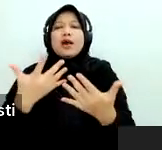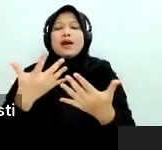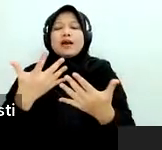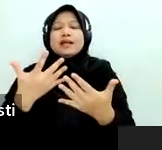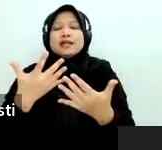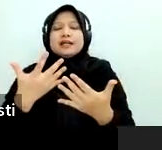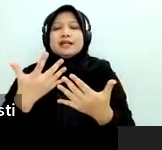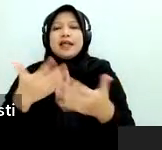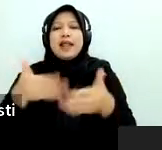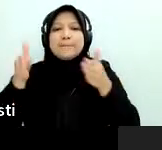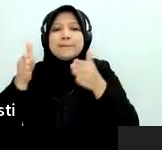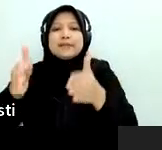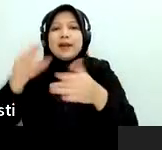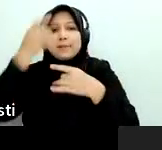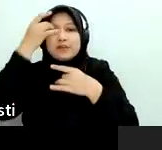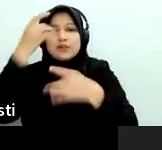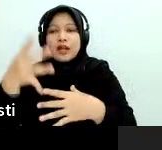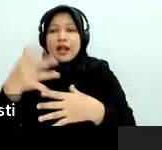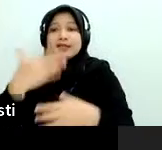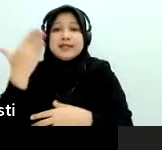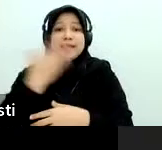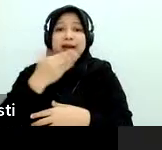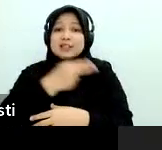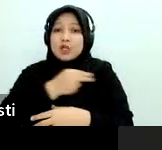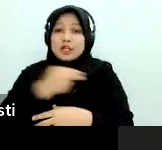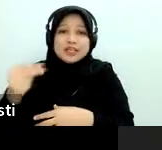yang bukan bahasa Ibu